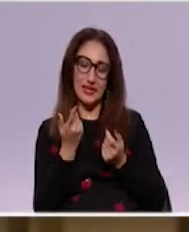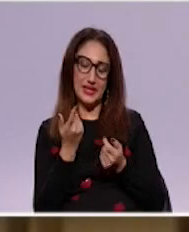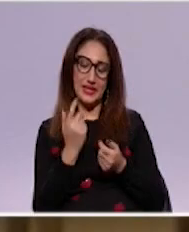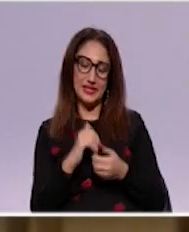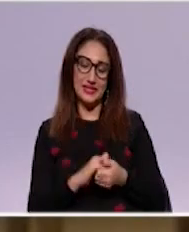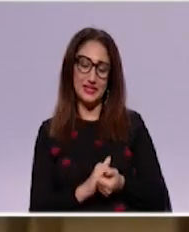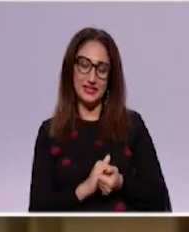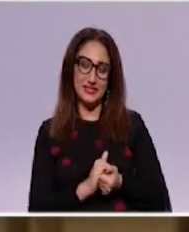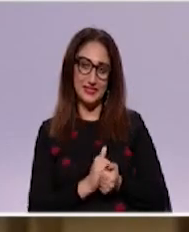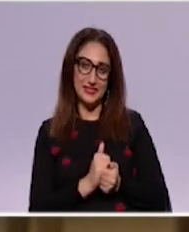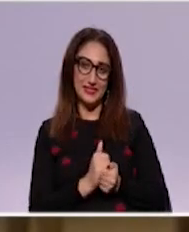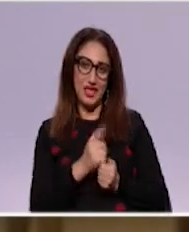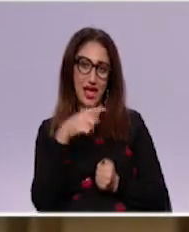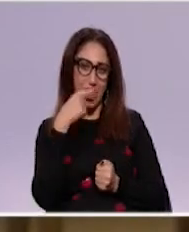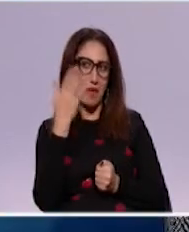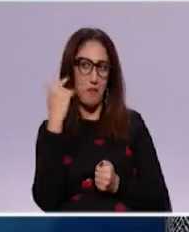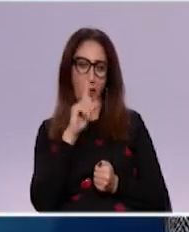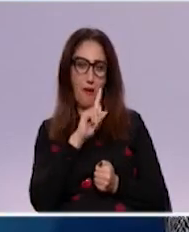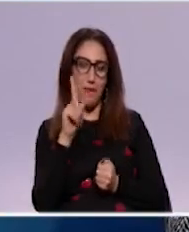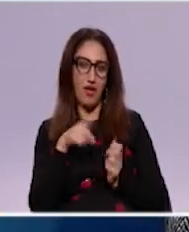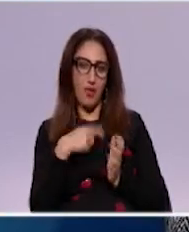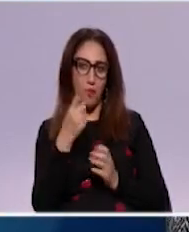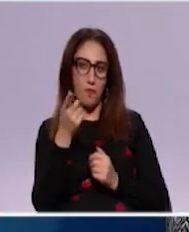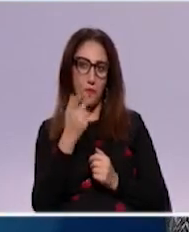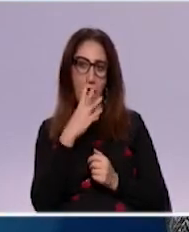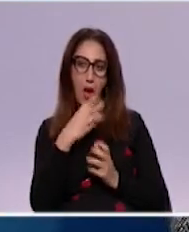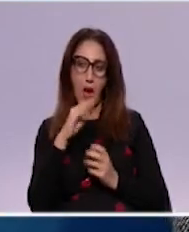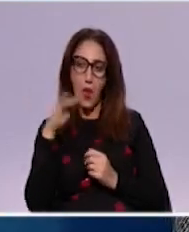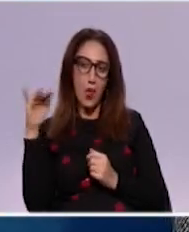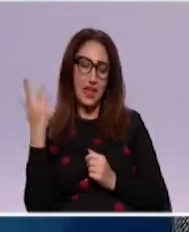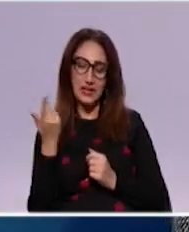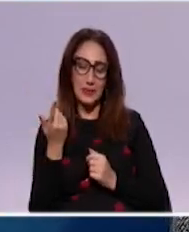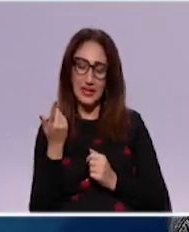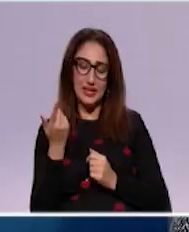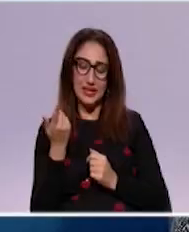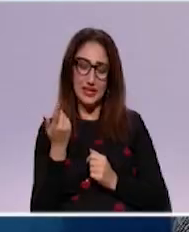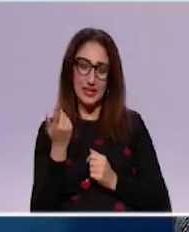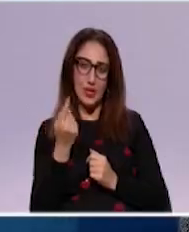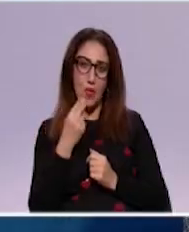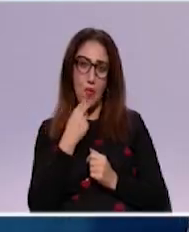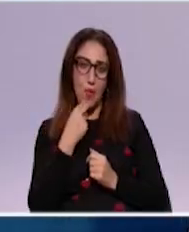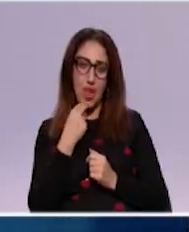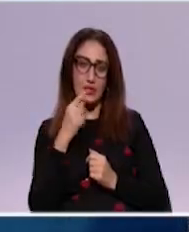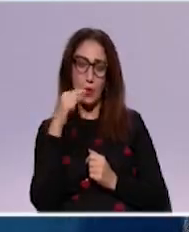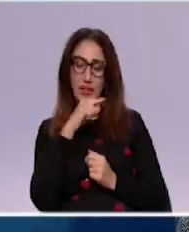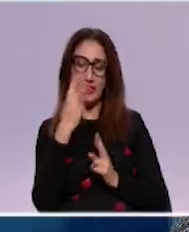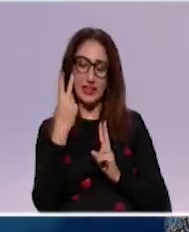عن اسرتك الشخصية ابدا. الحقيقة مين اولادك؟ انا عندي نادر ودينا.